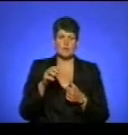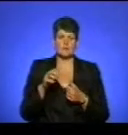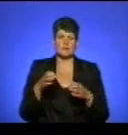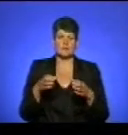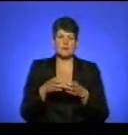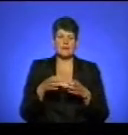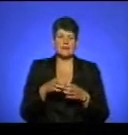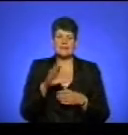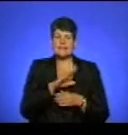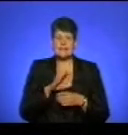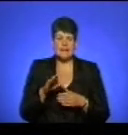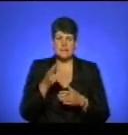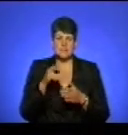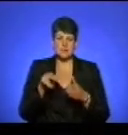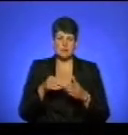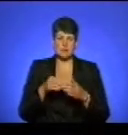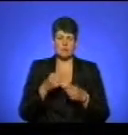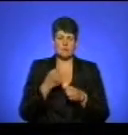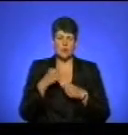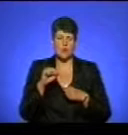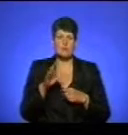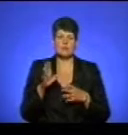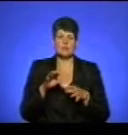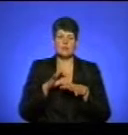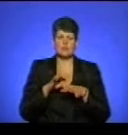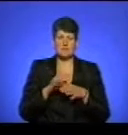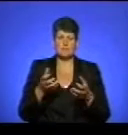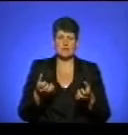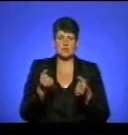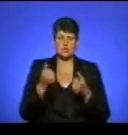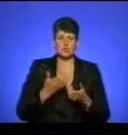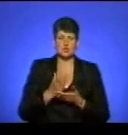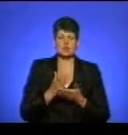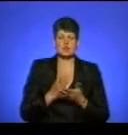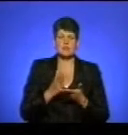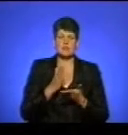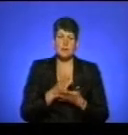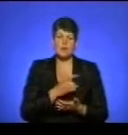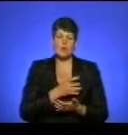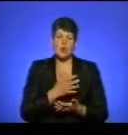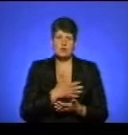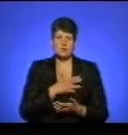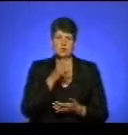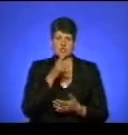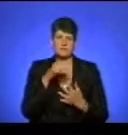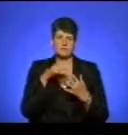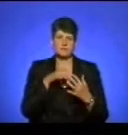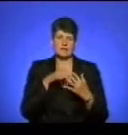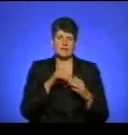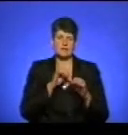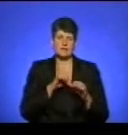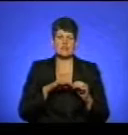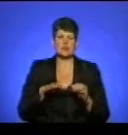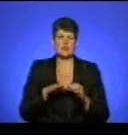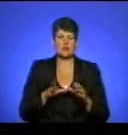який проводиться на підтримку військовослужбовців і ветеранів Збройних сил України, які зазнали поранень під час бойових дій, під час захисту